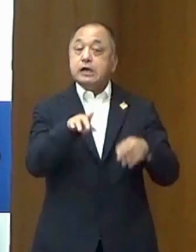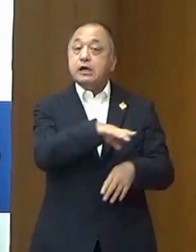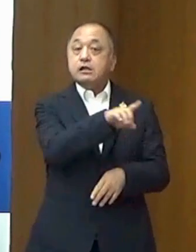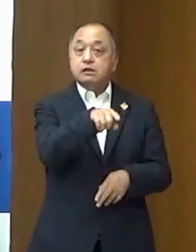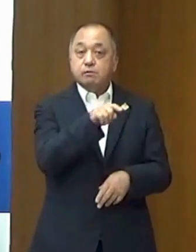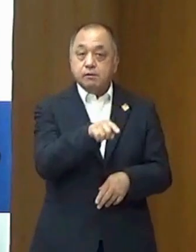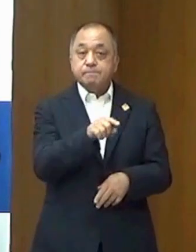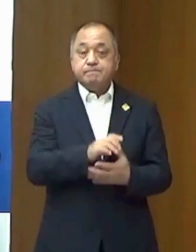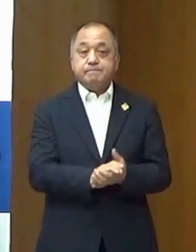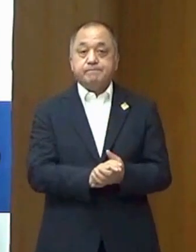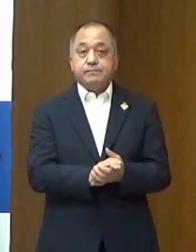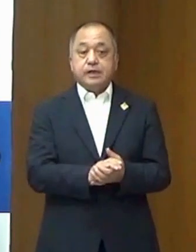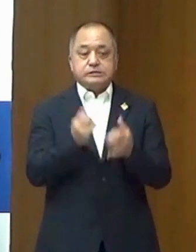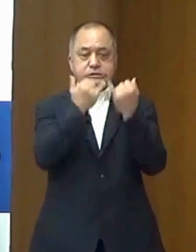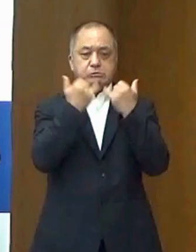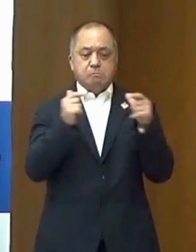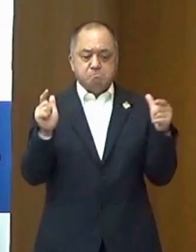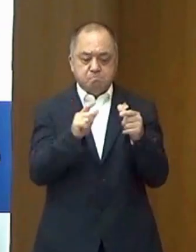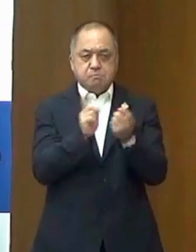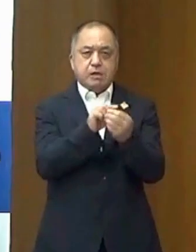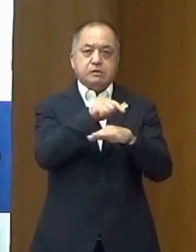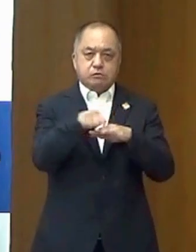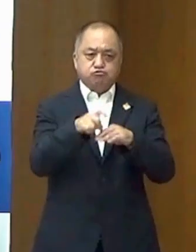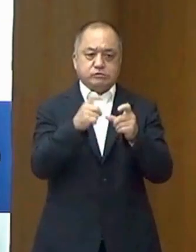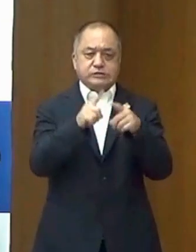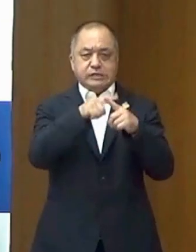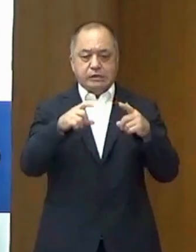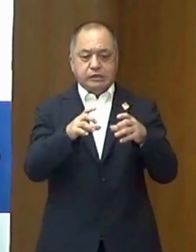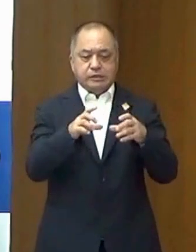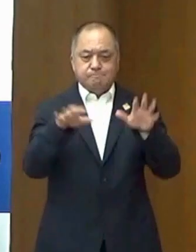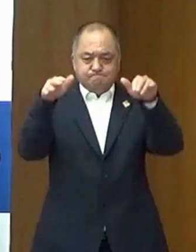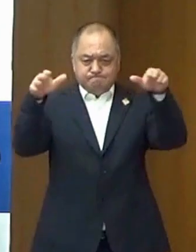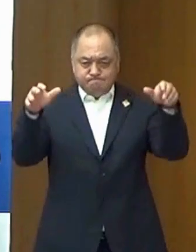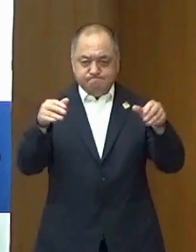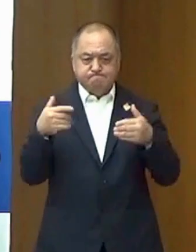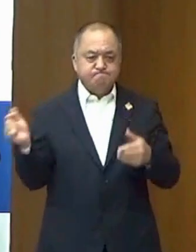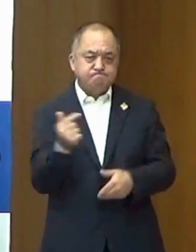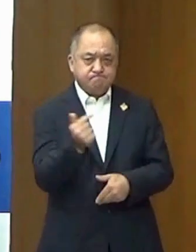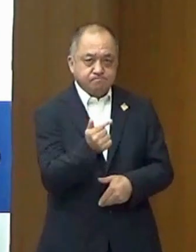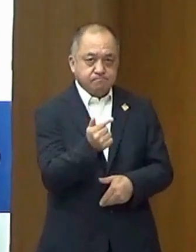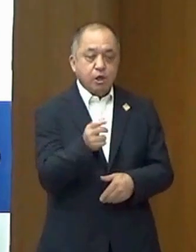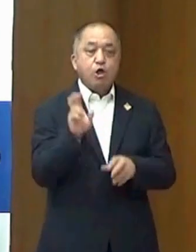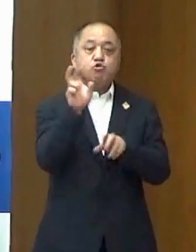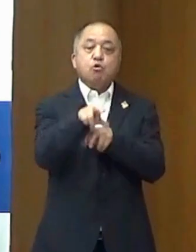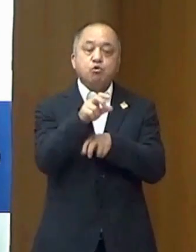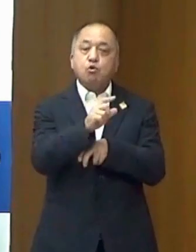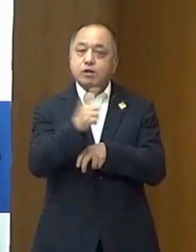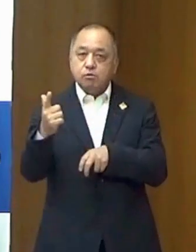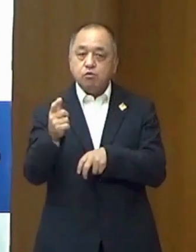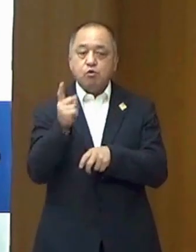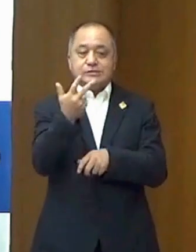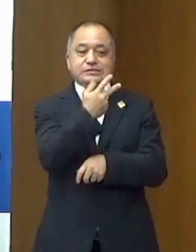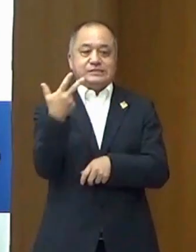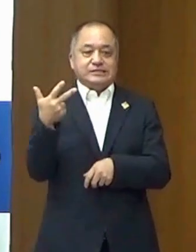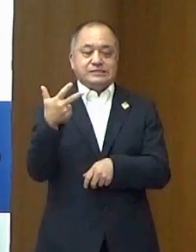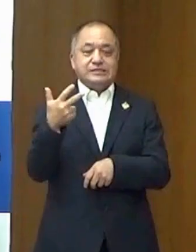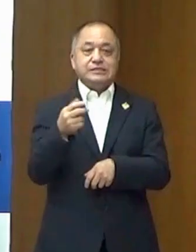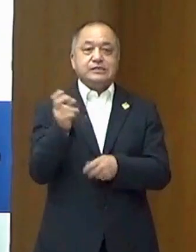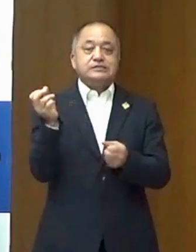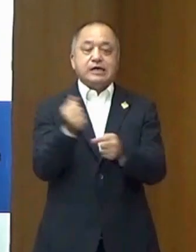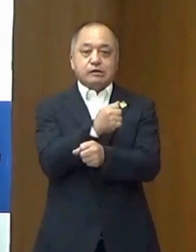ありますが、人口減少対策、GX 産業の集積促進、農業をはじめとする一次産業